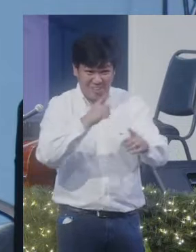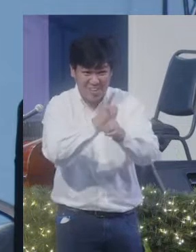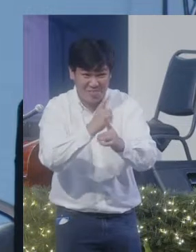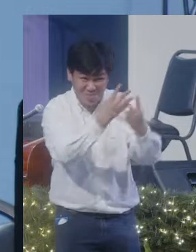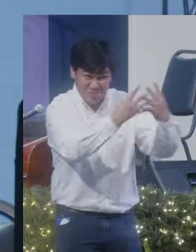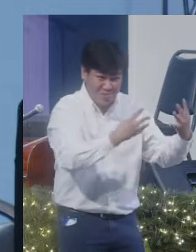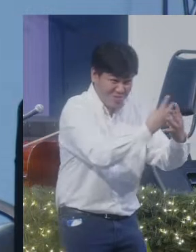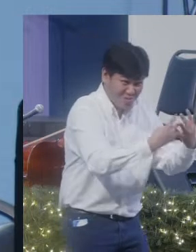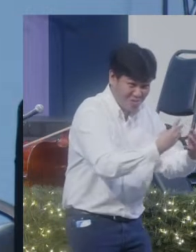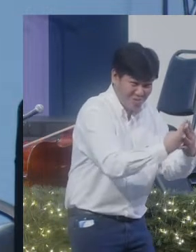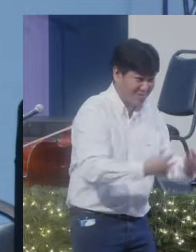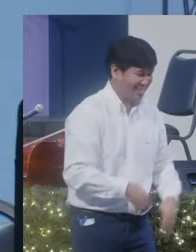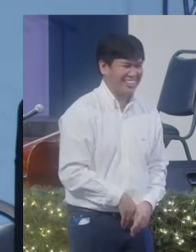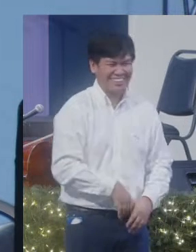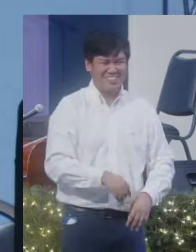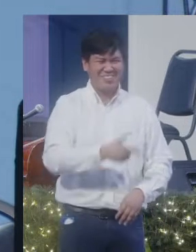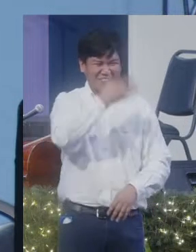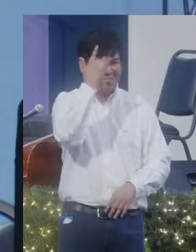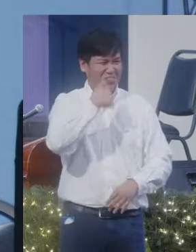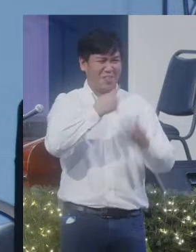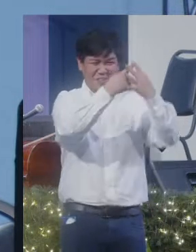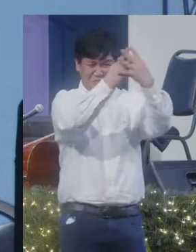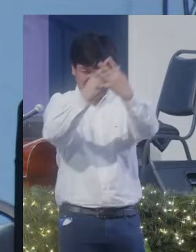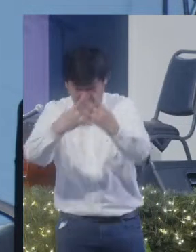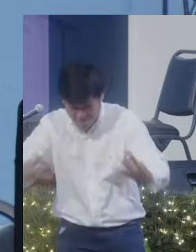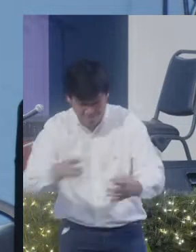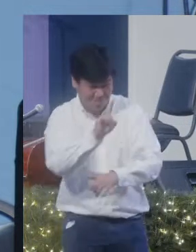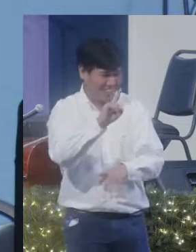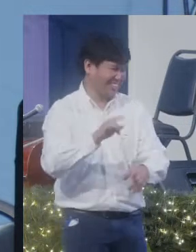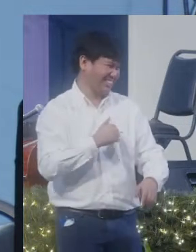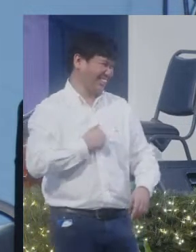GCF, ang aming pong